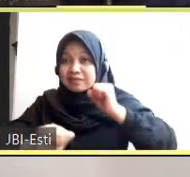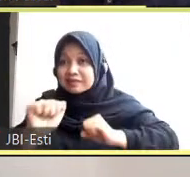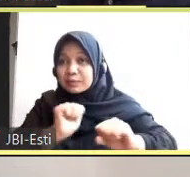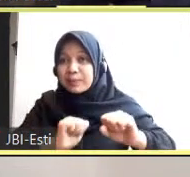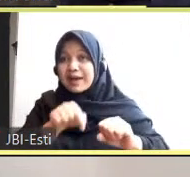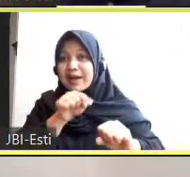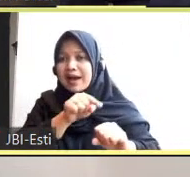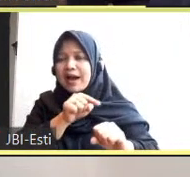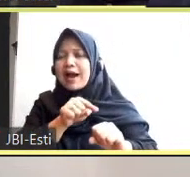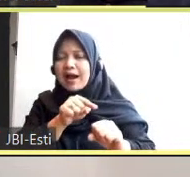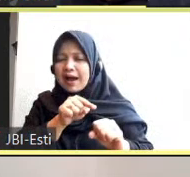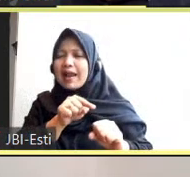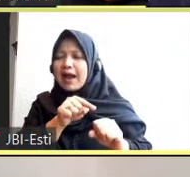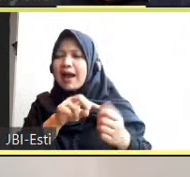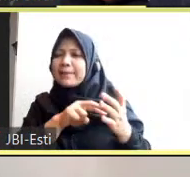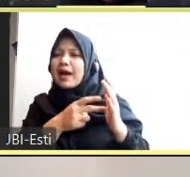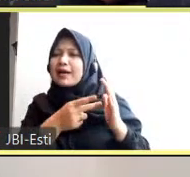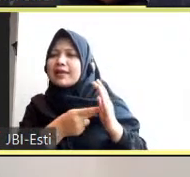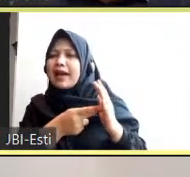ada ancaman latent